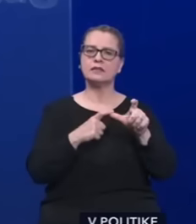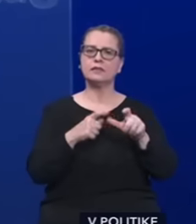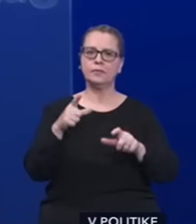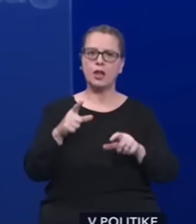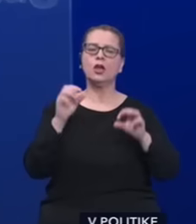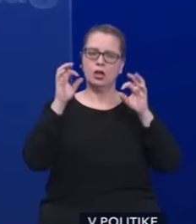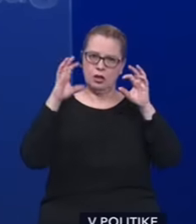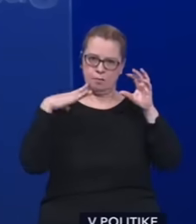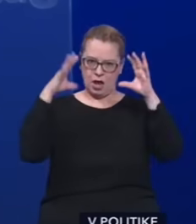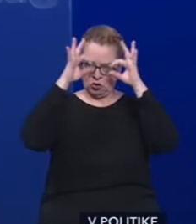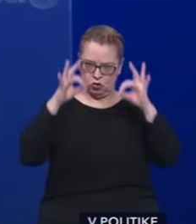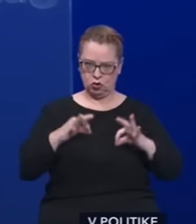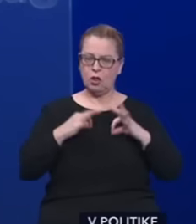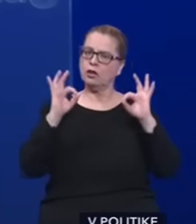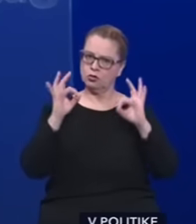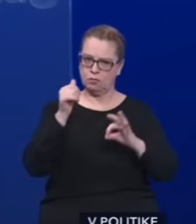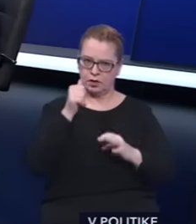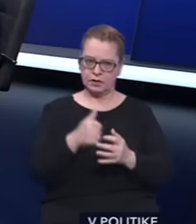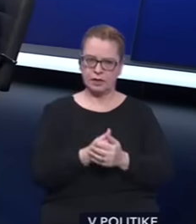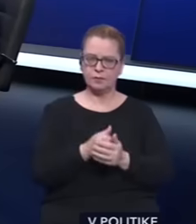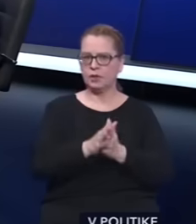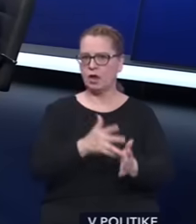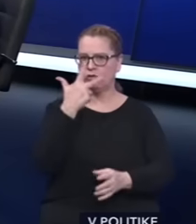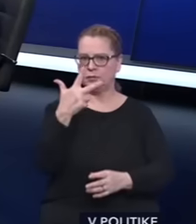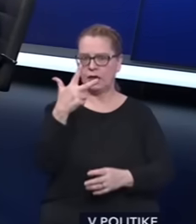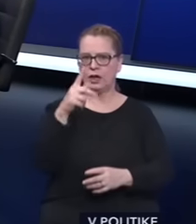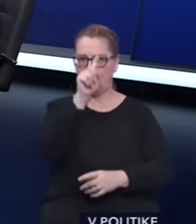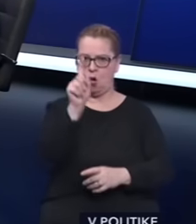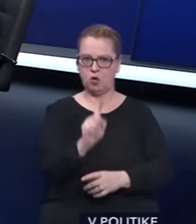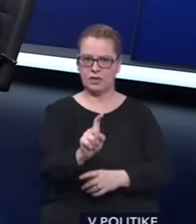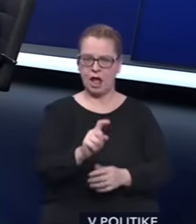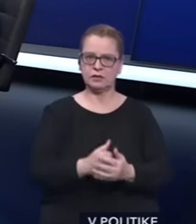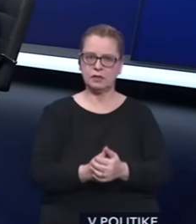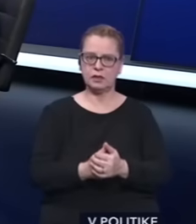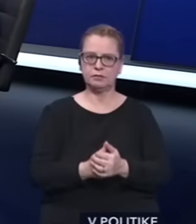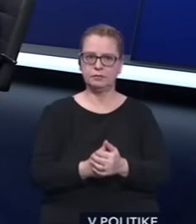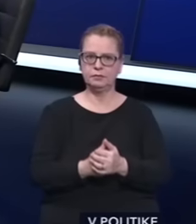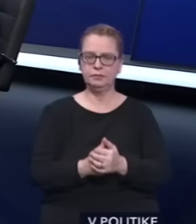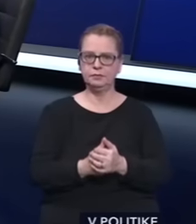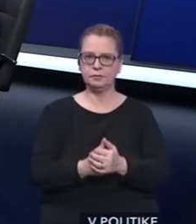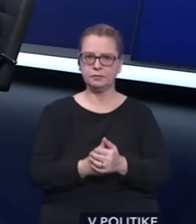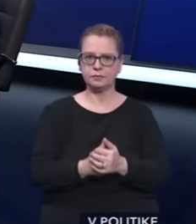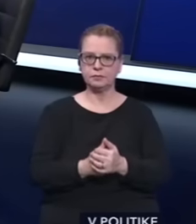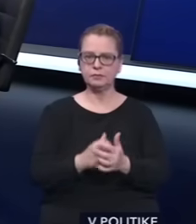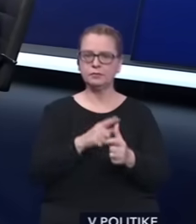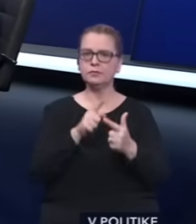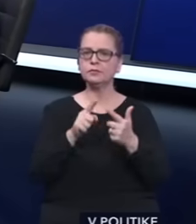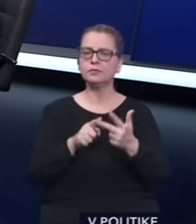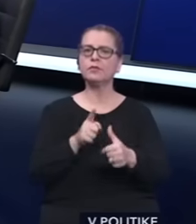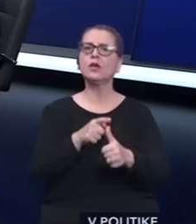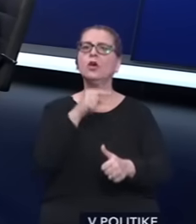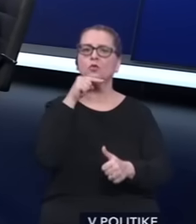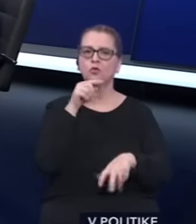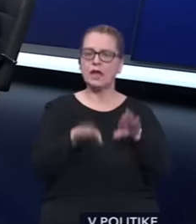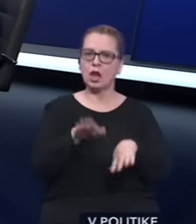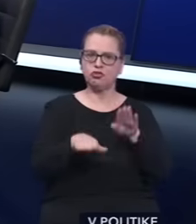deň aj vám. Dobrý deň, prajem. Páni, začneme takými troma úvodnými otázkami, ako to už v tejto relácii býva zvykom. Zuzana